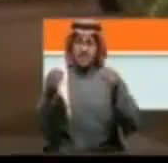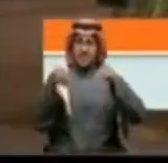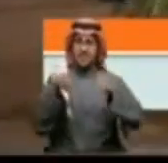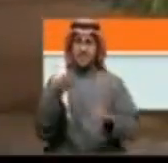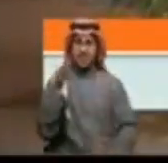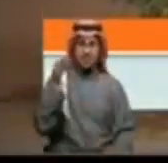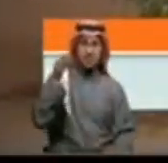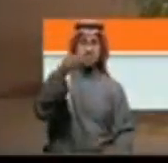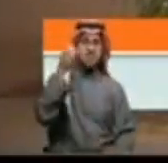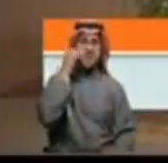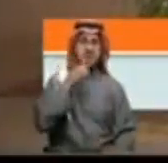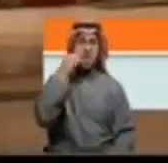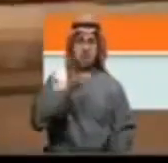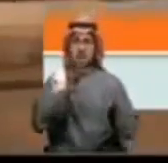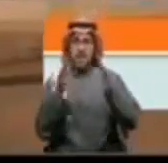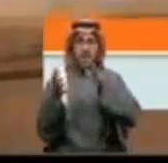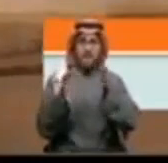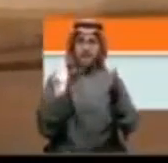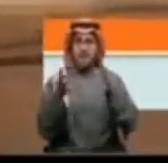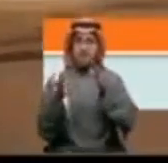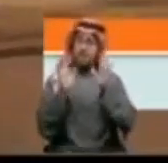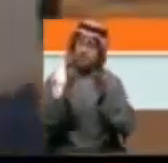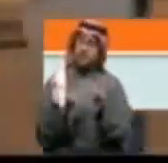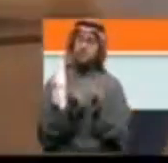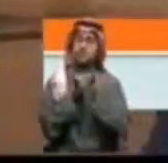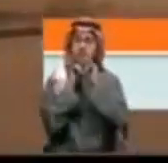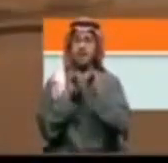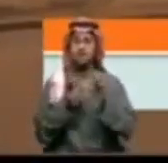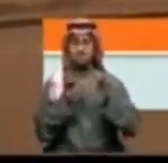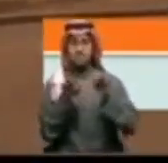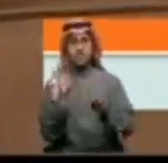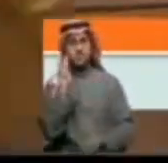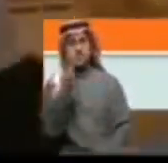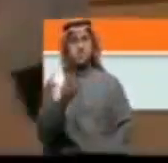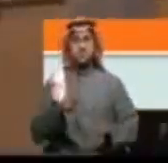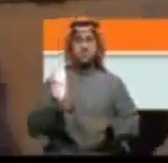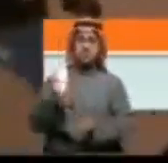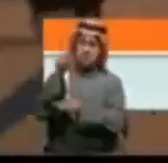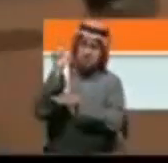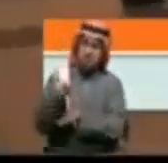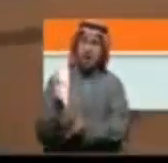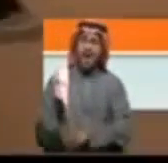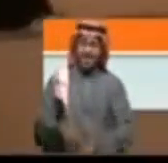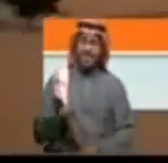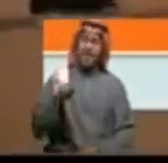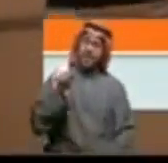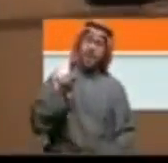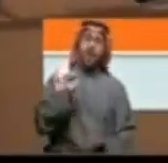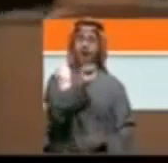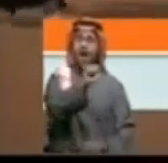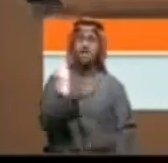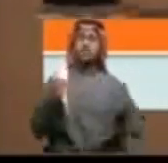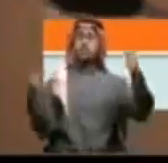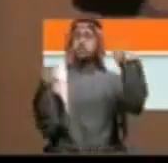الزوار بعناصر التراث الإماراتية، كما يتمتع زوار الجناح بالفنون الشعبية المقدمة في مجلس